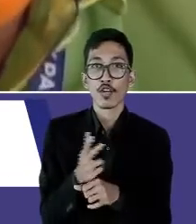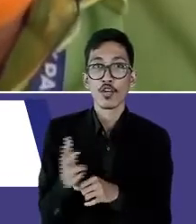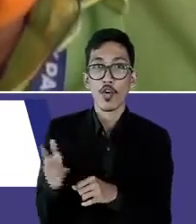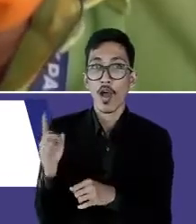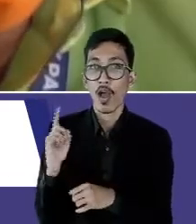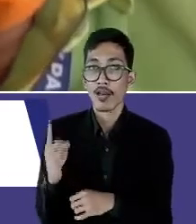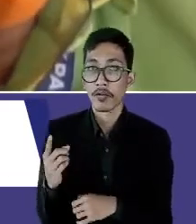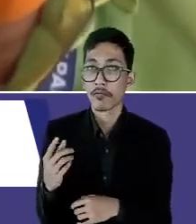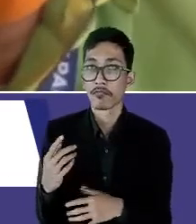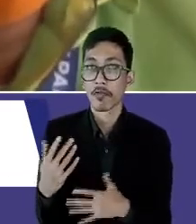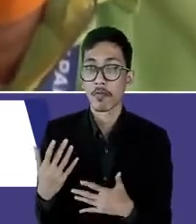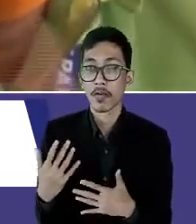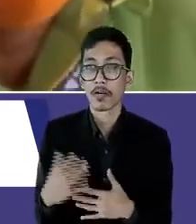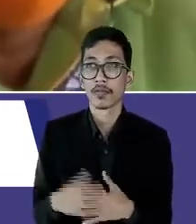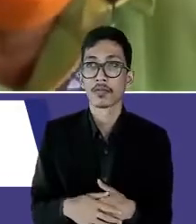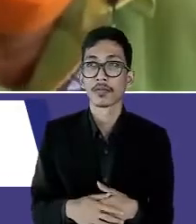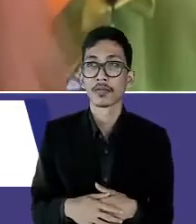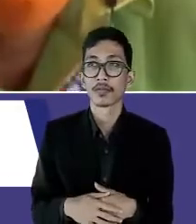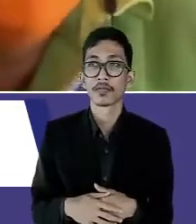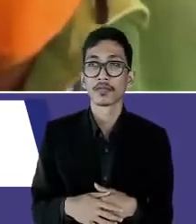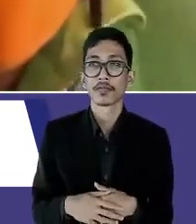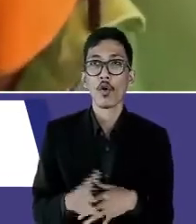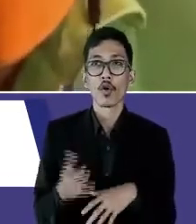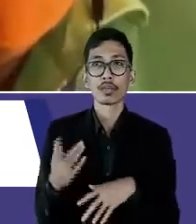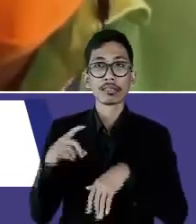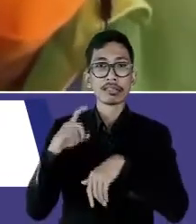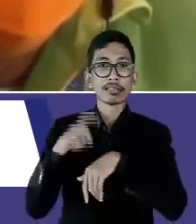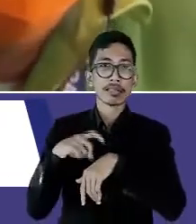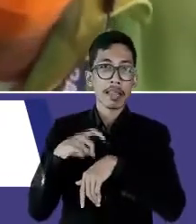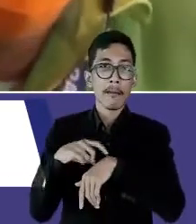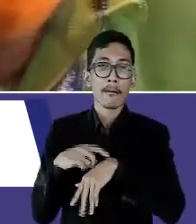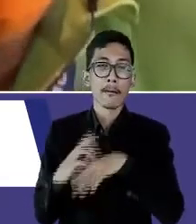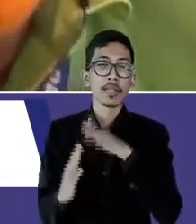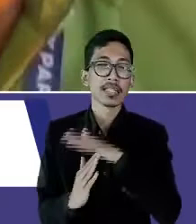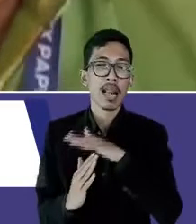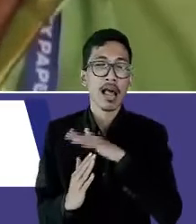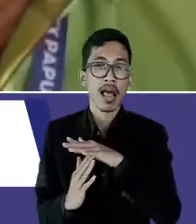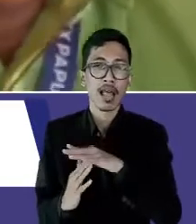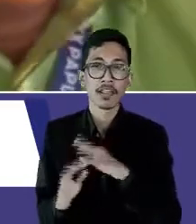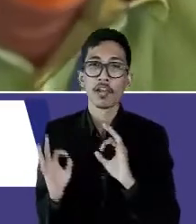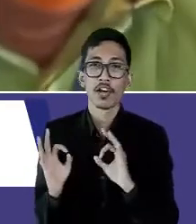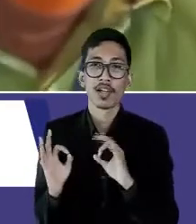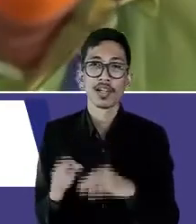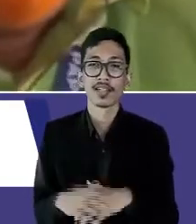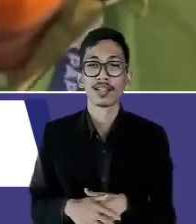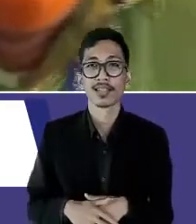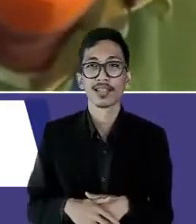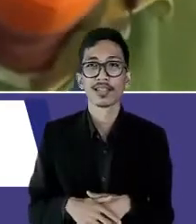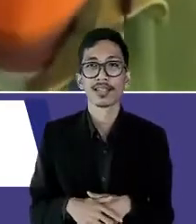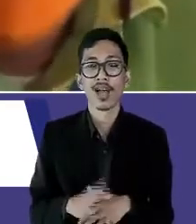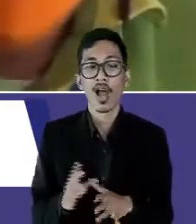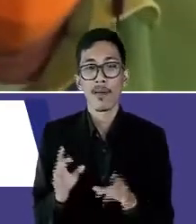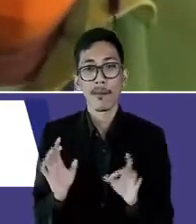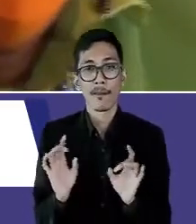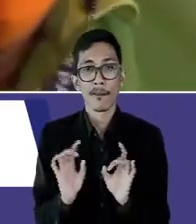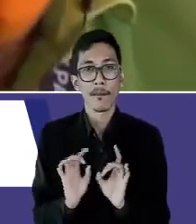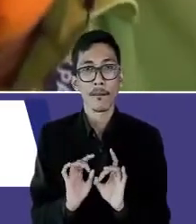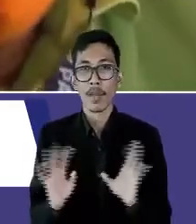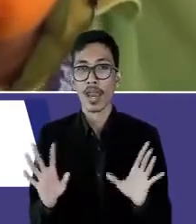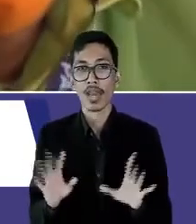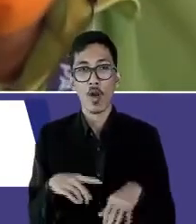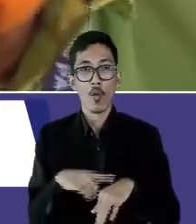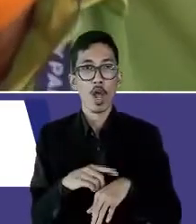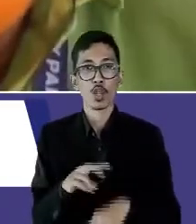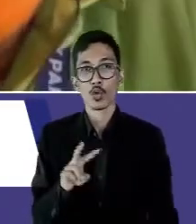aktivitas. Baik. Ini jam istirahat. Oh iya. Karena sekarang kita beda 2 jam dengan